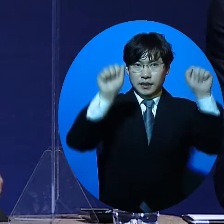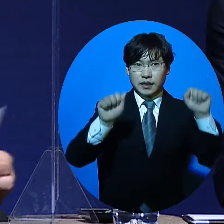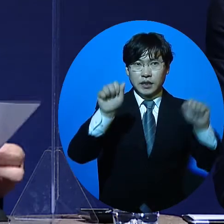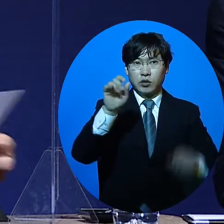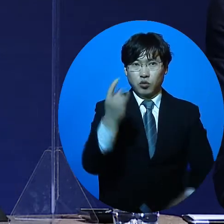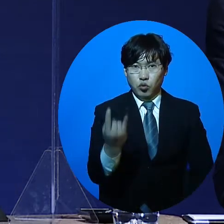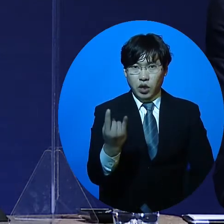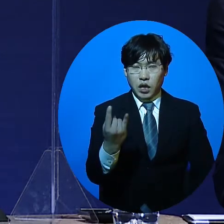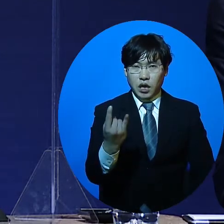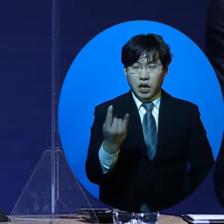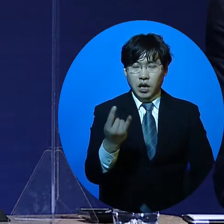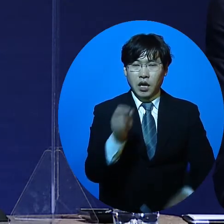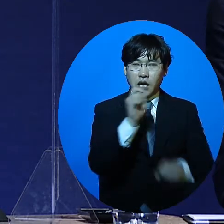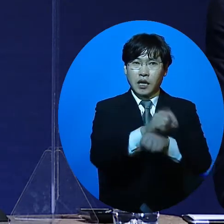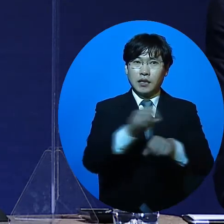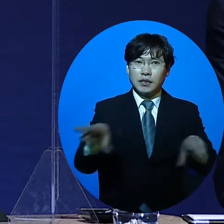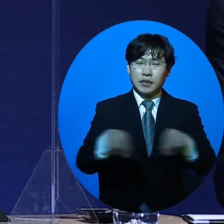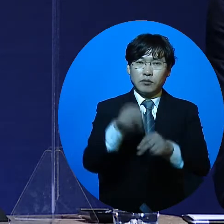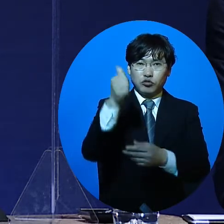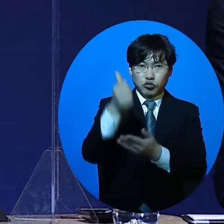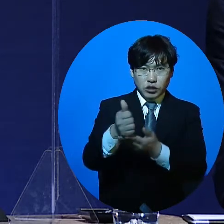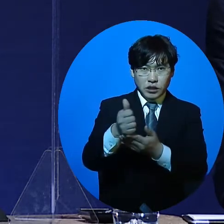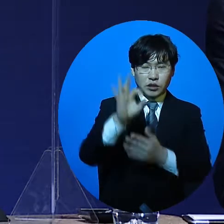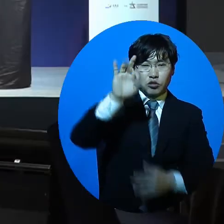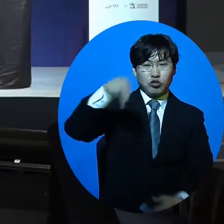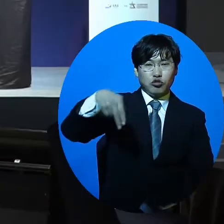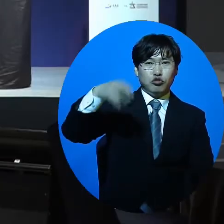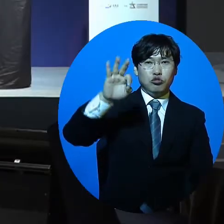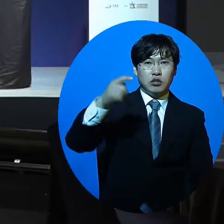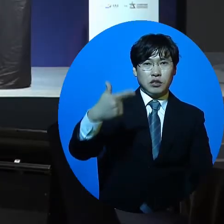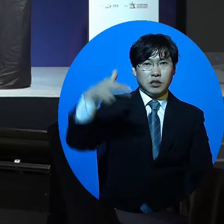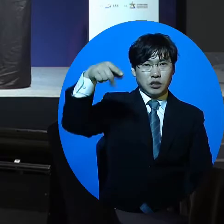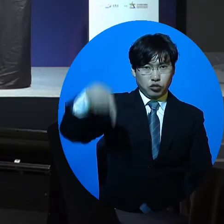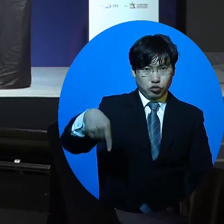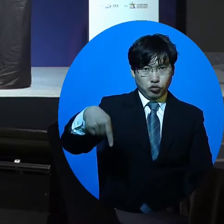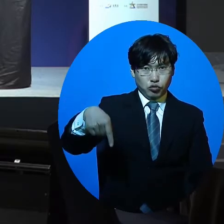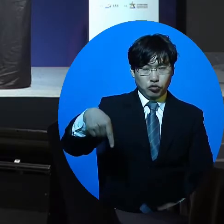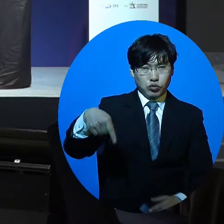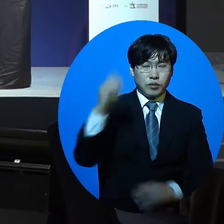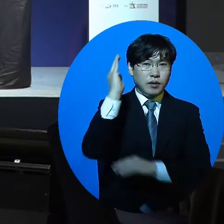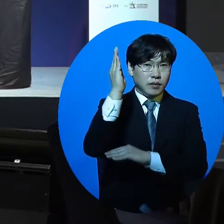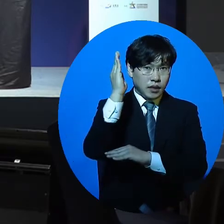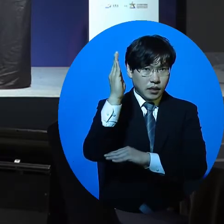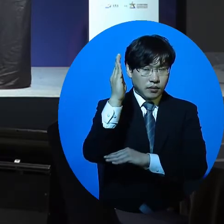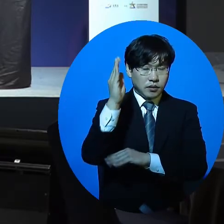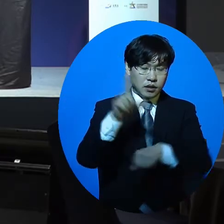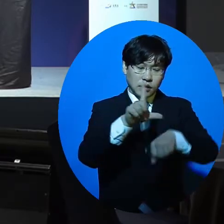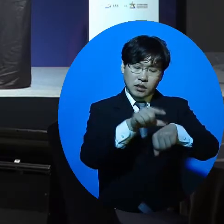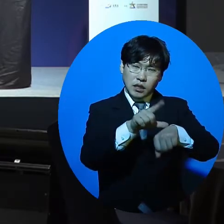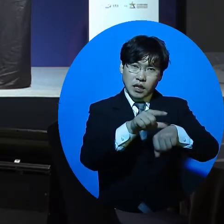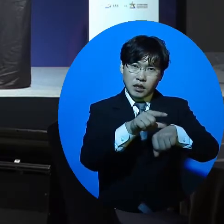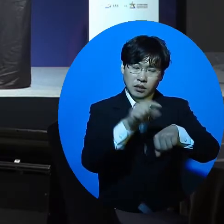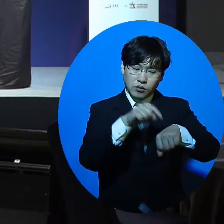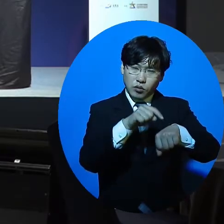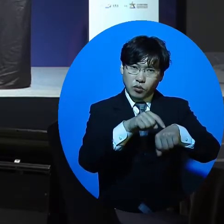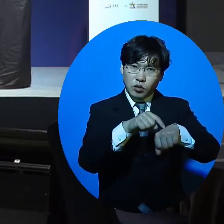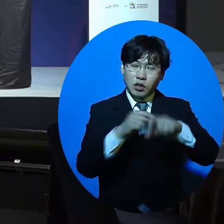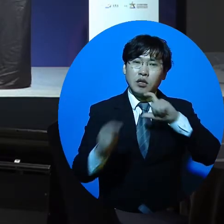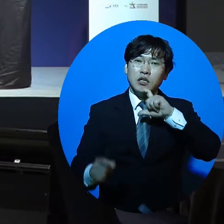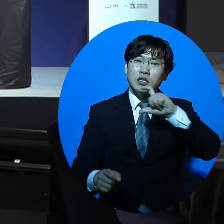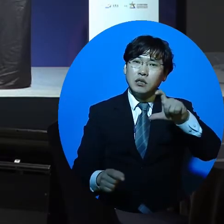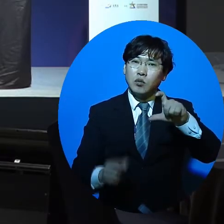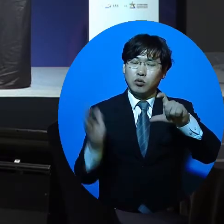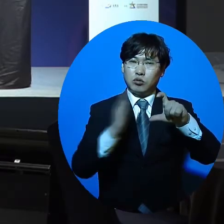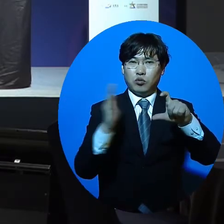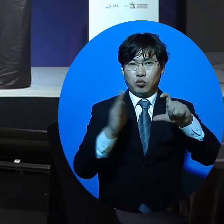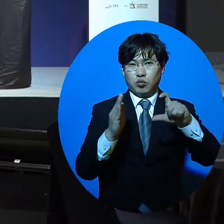체육회의 유은주 우리 사무국장님의 토론을 듣도록 하겠습니다. 근데 시간 관계상 한 15분